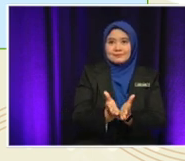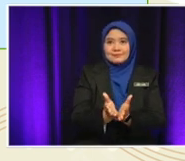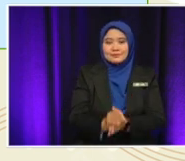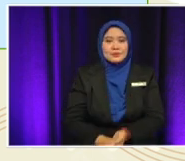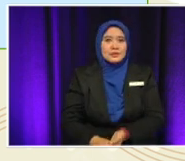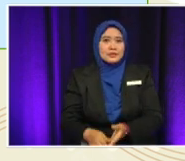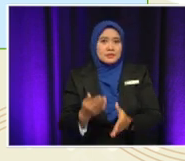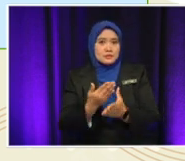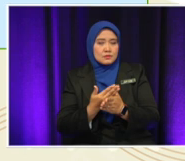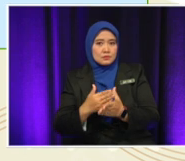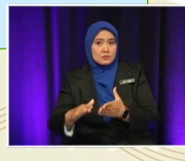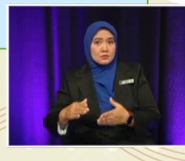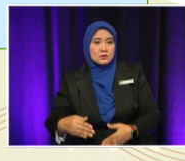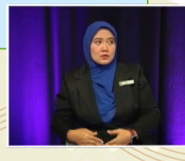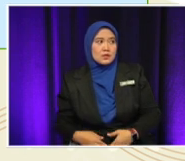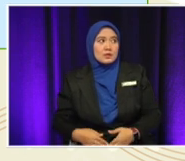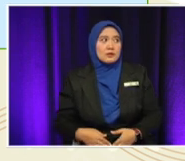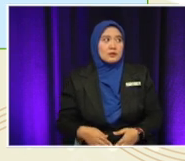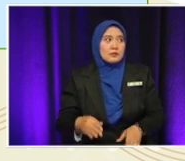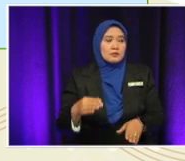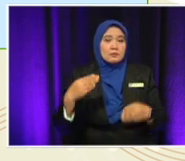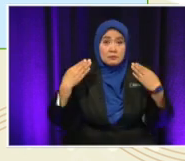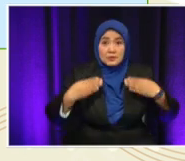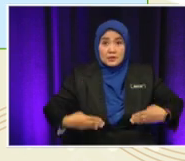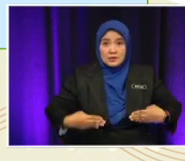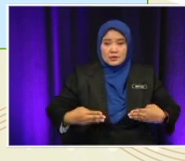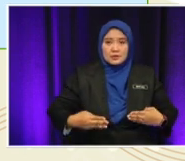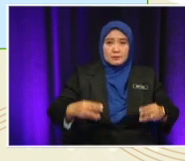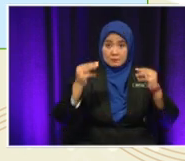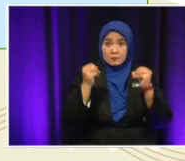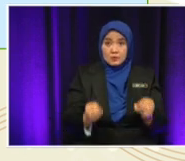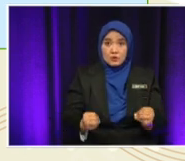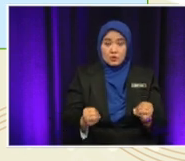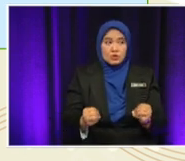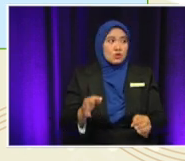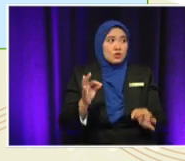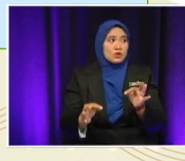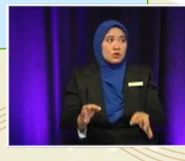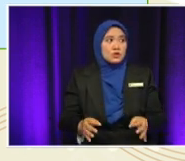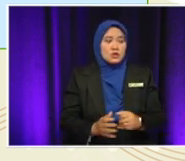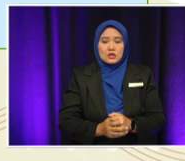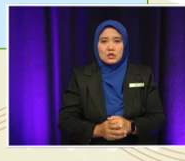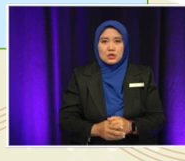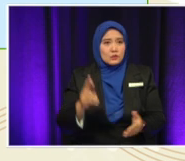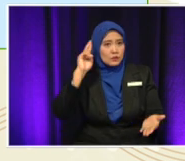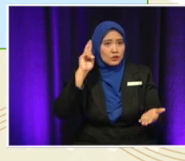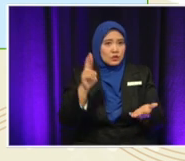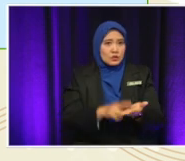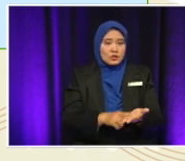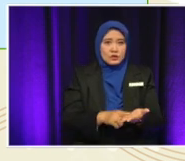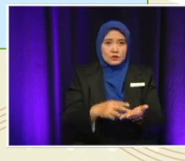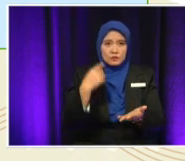Oke merekam subjek mempunyai developil yang luas pun salah Mending kalau kita merekam gambar potret mestilah